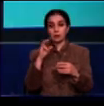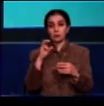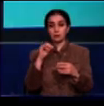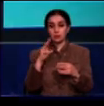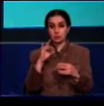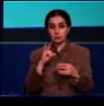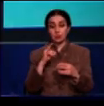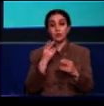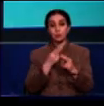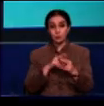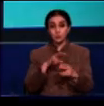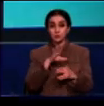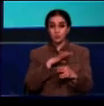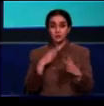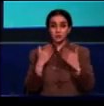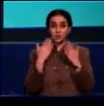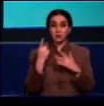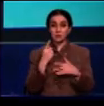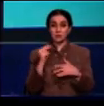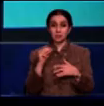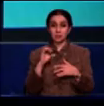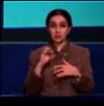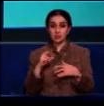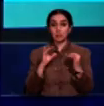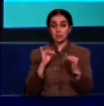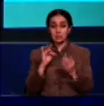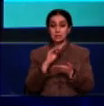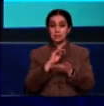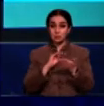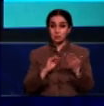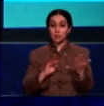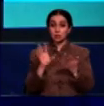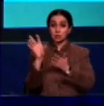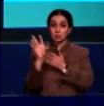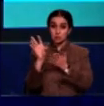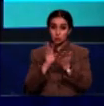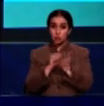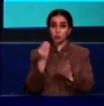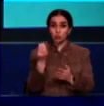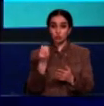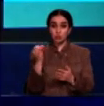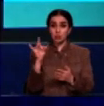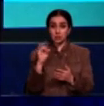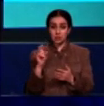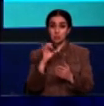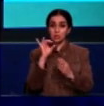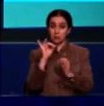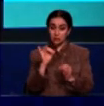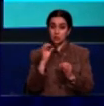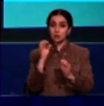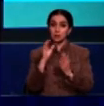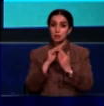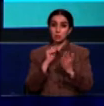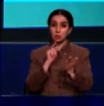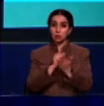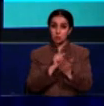Вот мы с вами прочитали первую часть повести, ребята. Откройте, пожалуйста, тетради еще раз и запишите, пожалуйста,